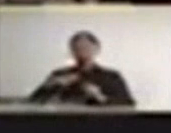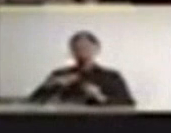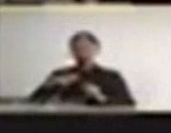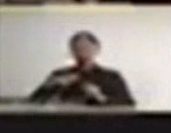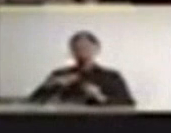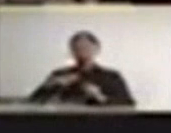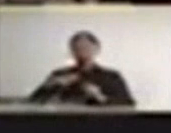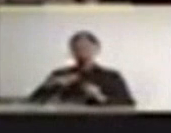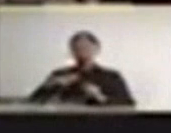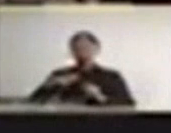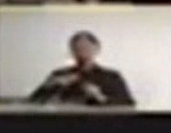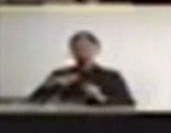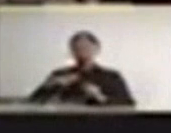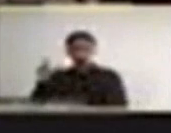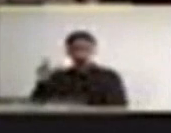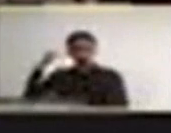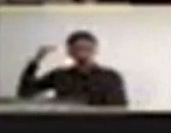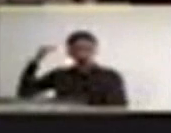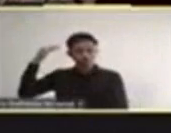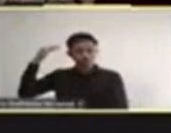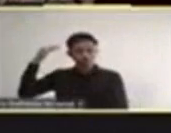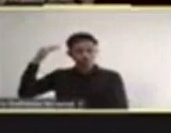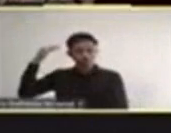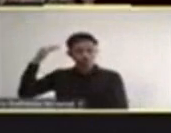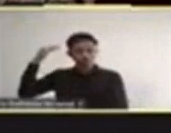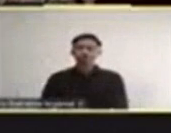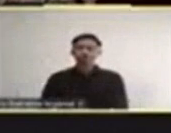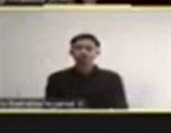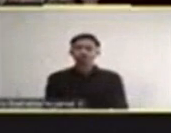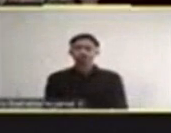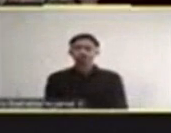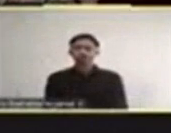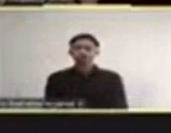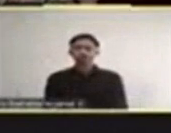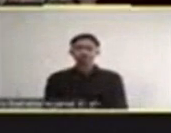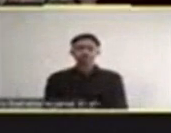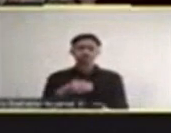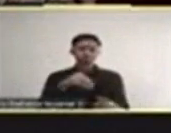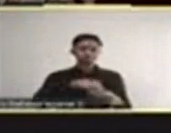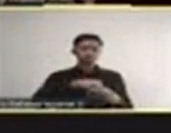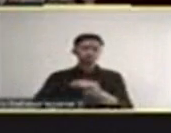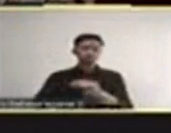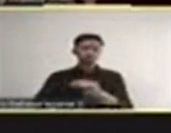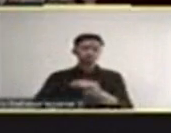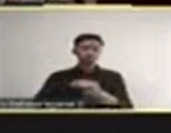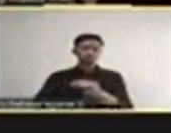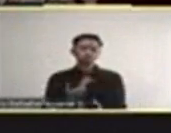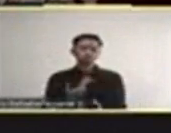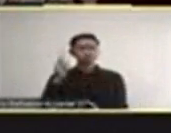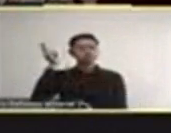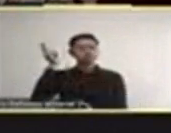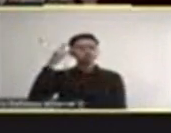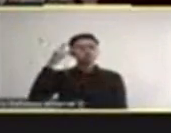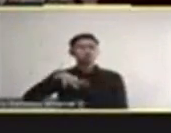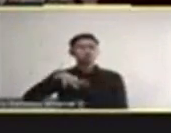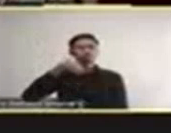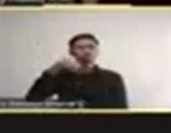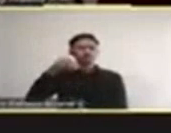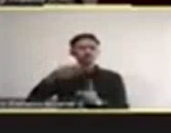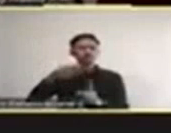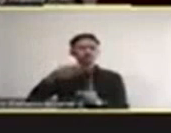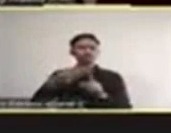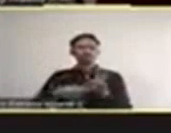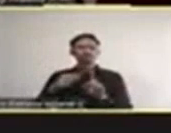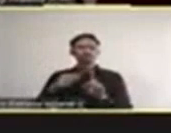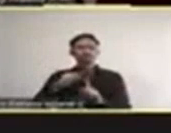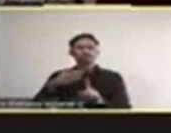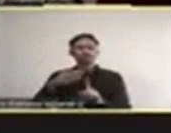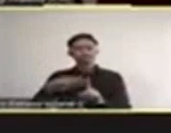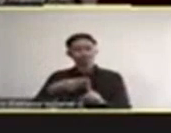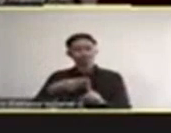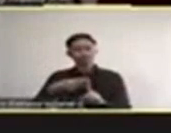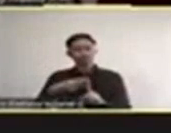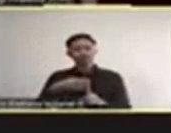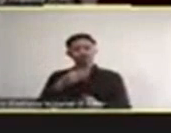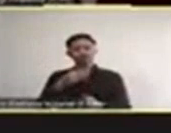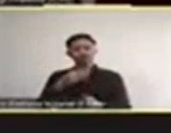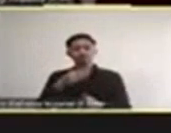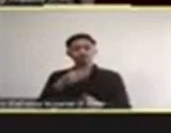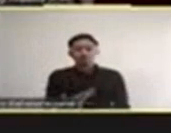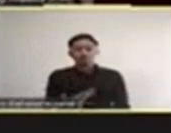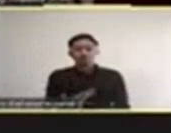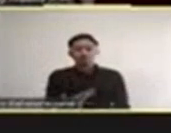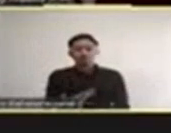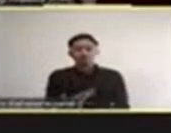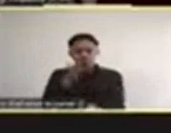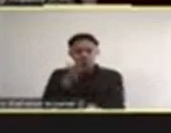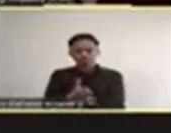Jadi kami sangat merekomendasikan agar pemerintah pusat, BNPB, dan semua kementerian itu memiliki juknis yang tegas,